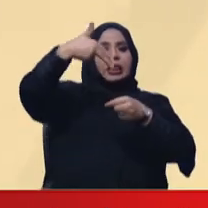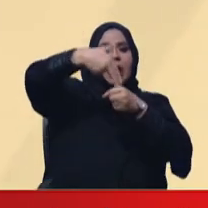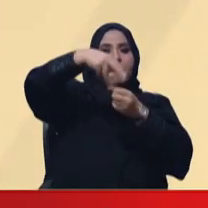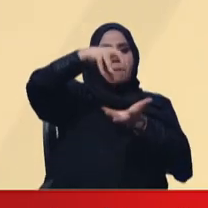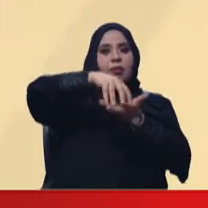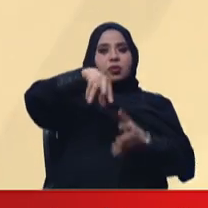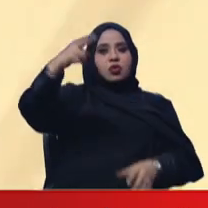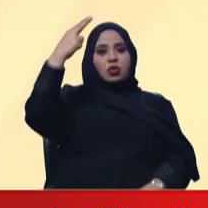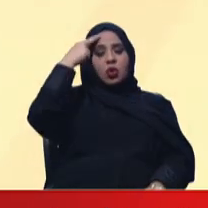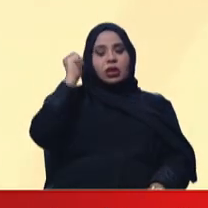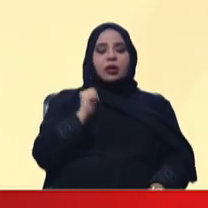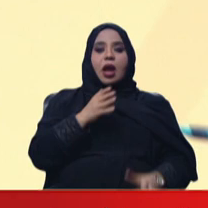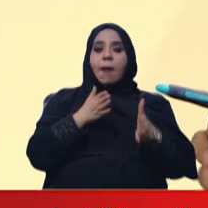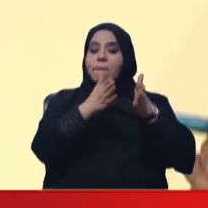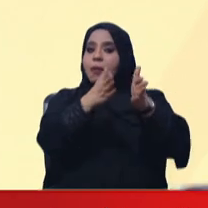في